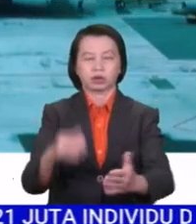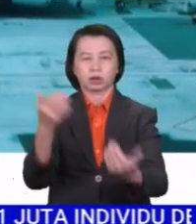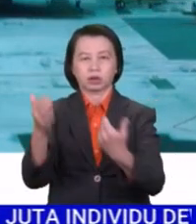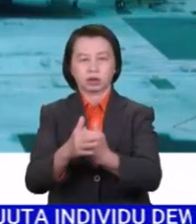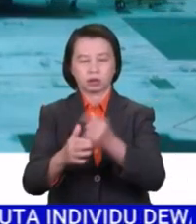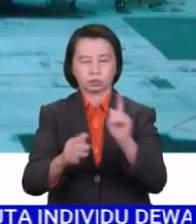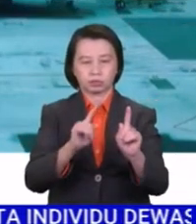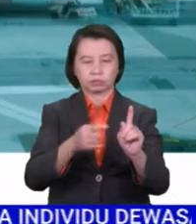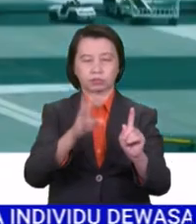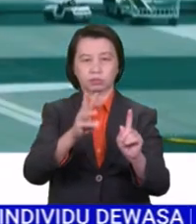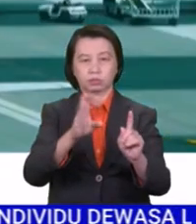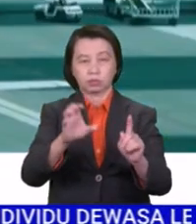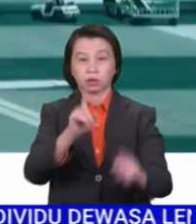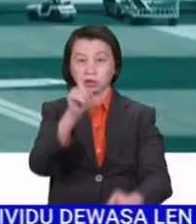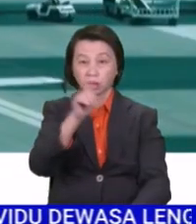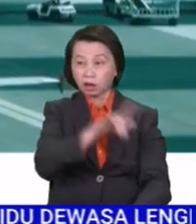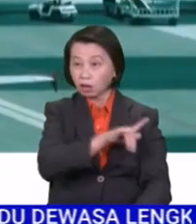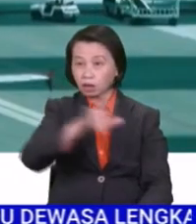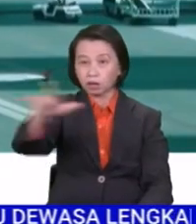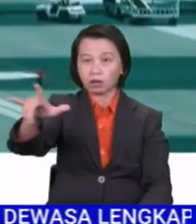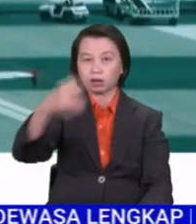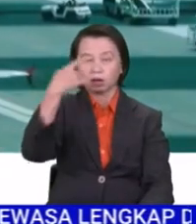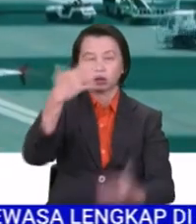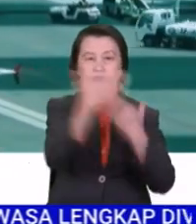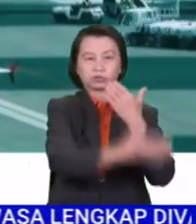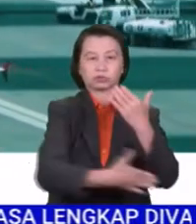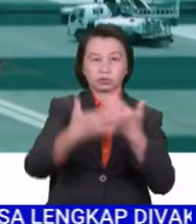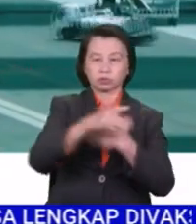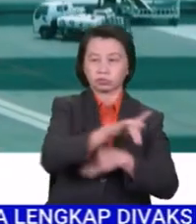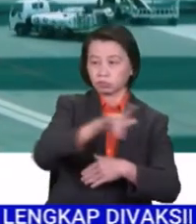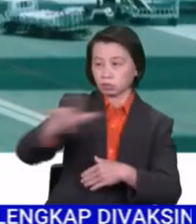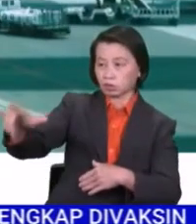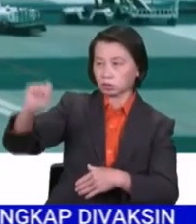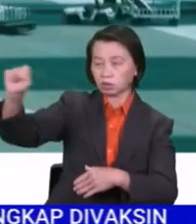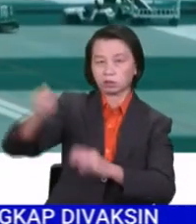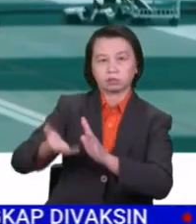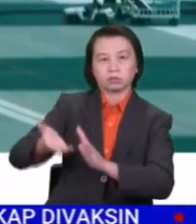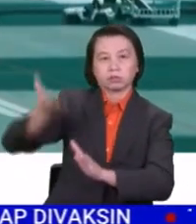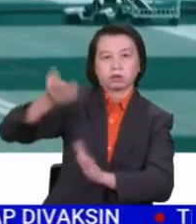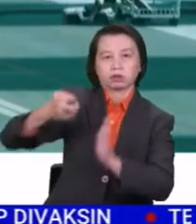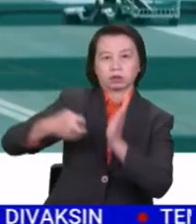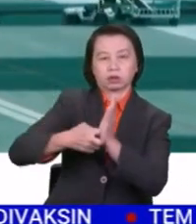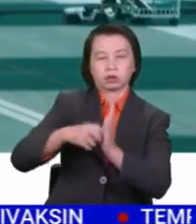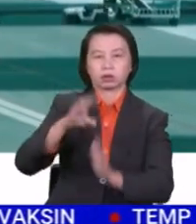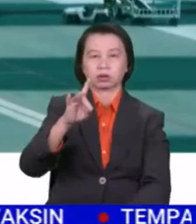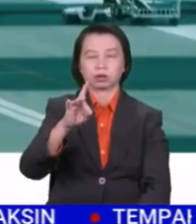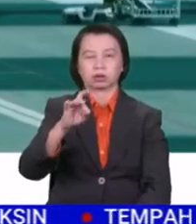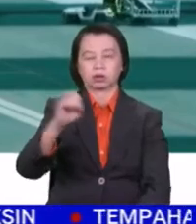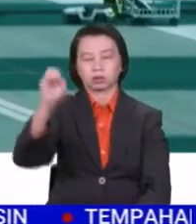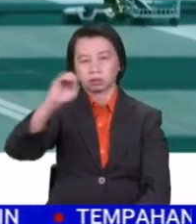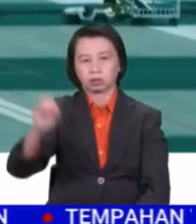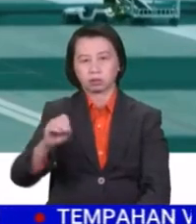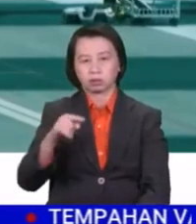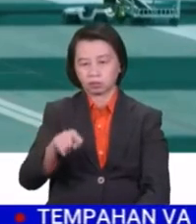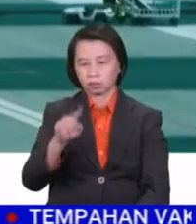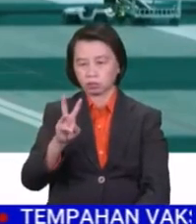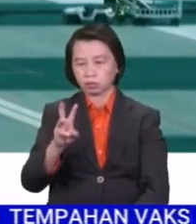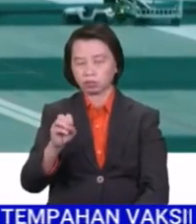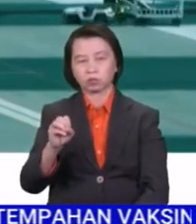r600 sehala bagi laluan Semenanjung ke Sabah pula kenaikan harga tiket antara 8% hingga